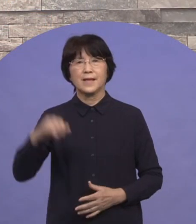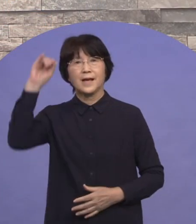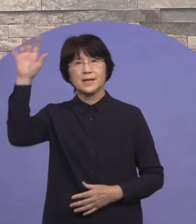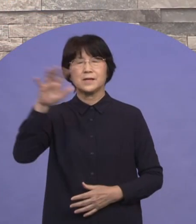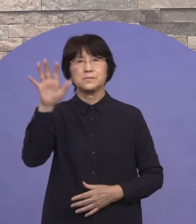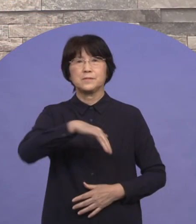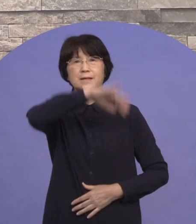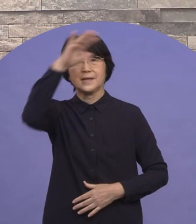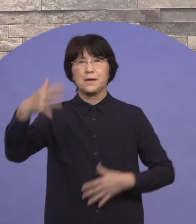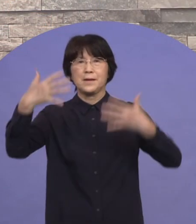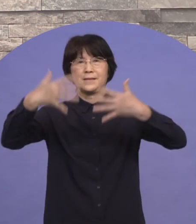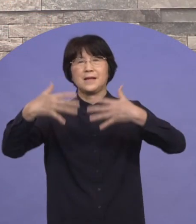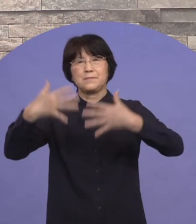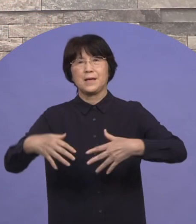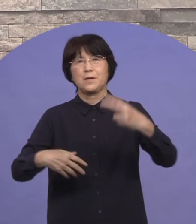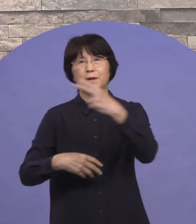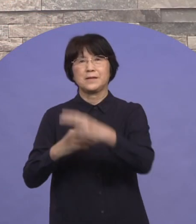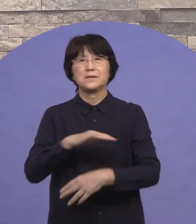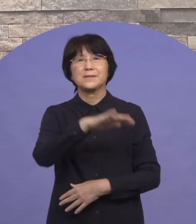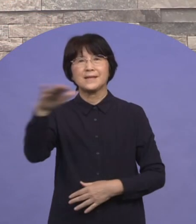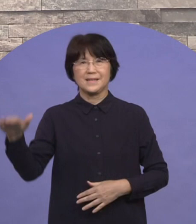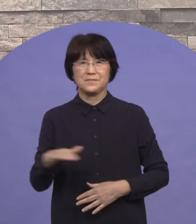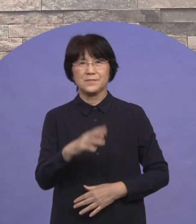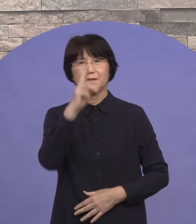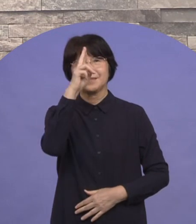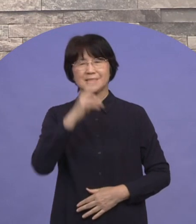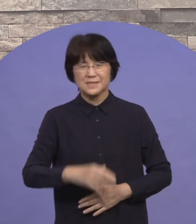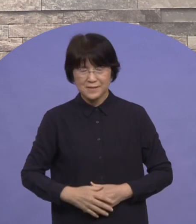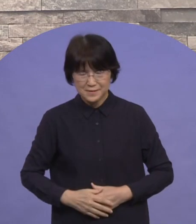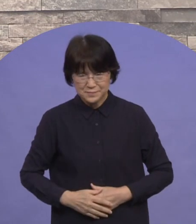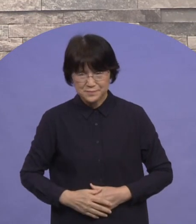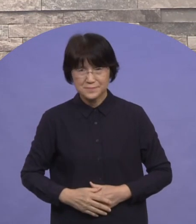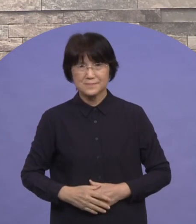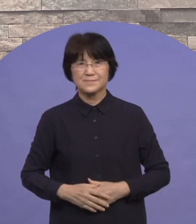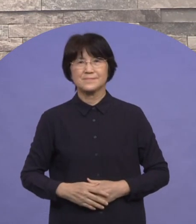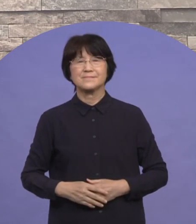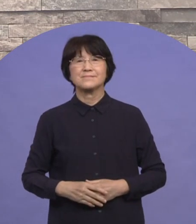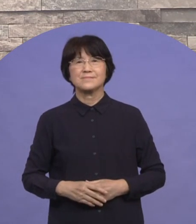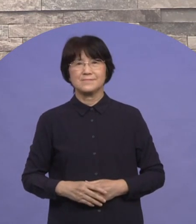伊吹山テレビをご覧の皆さん、こんにちは。